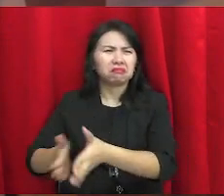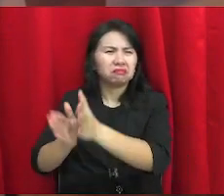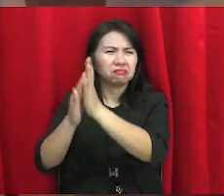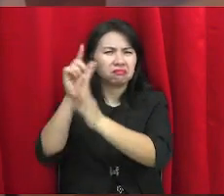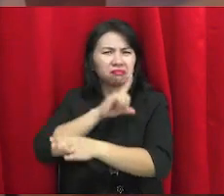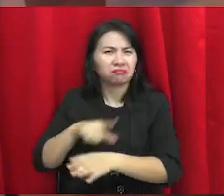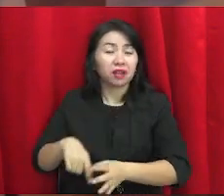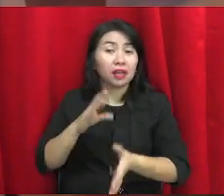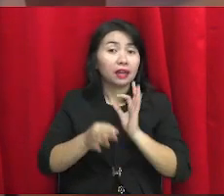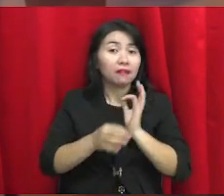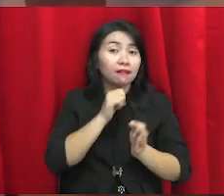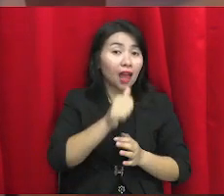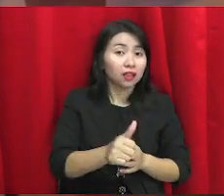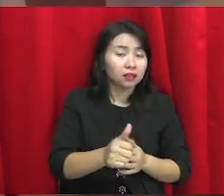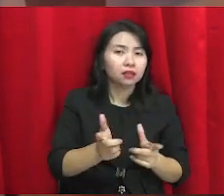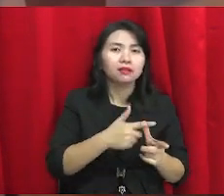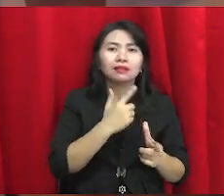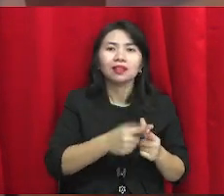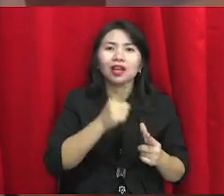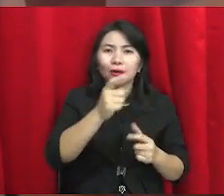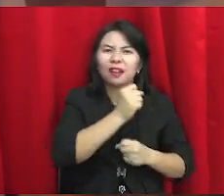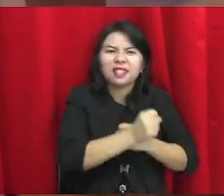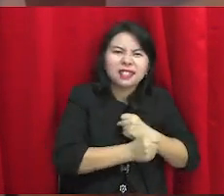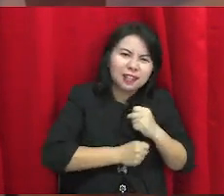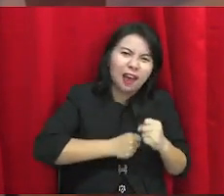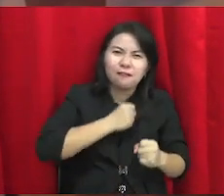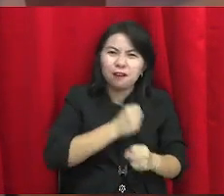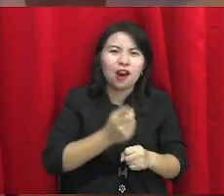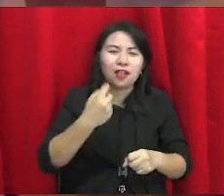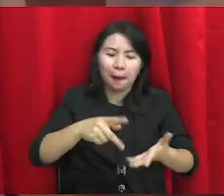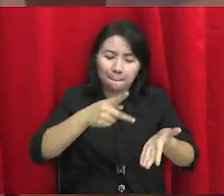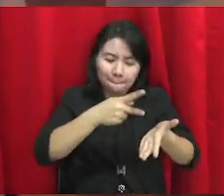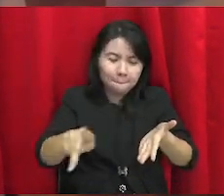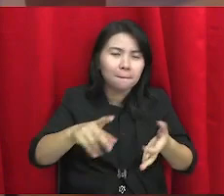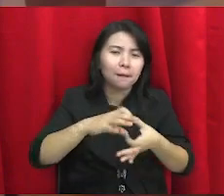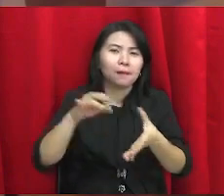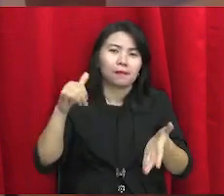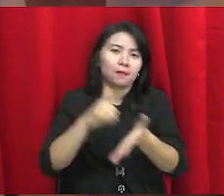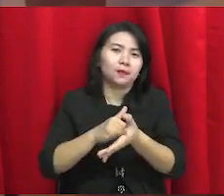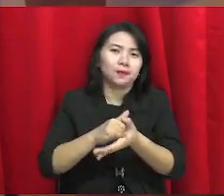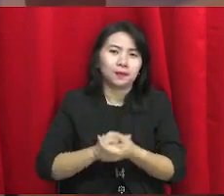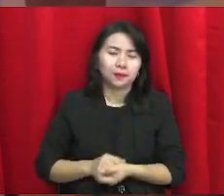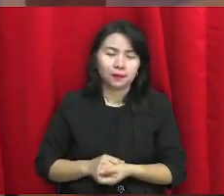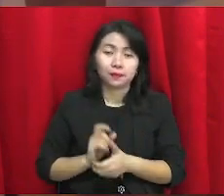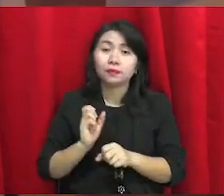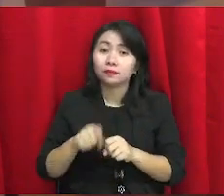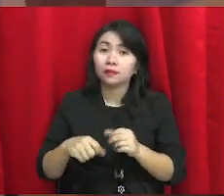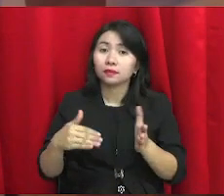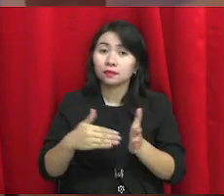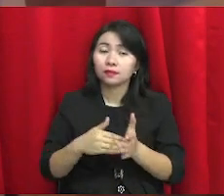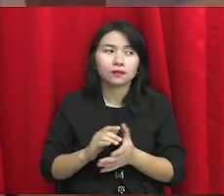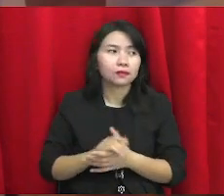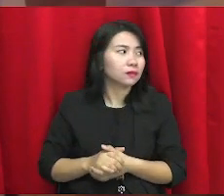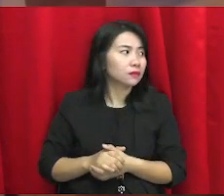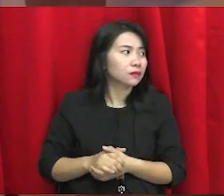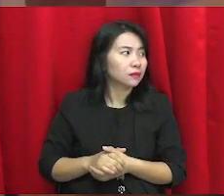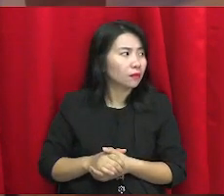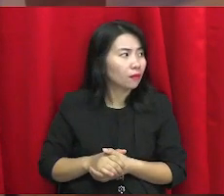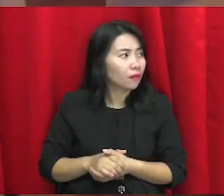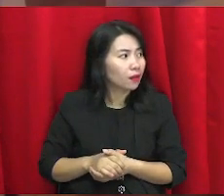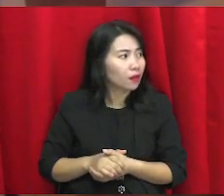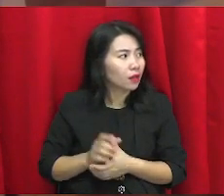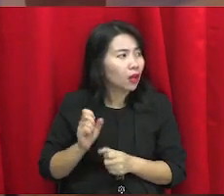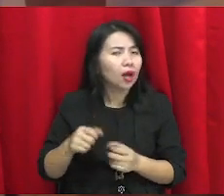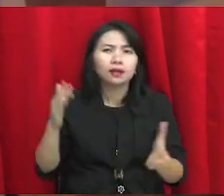the will of God, then you will suffer the consequence of it. Yeah. So, wag na